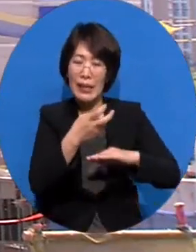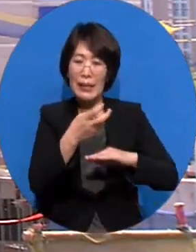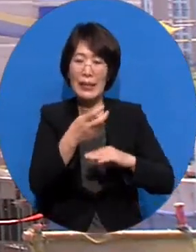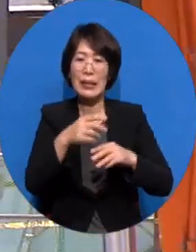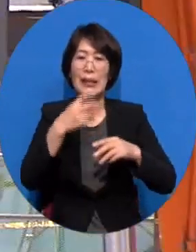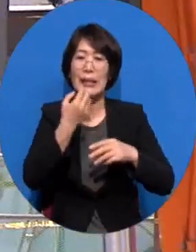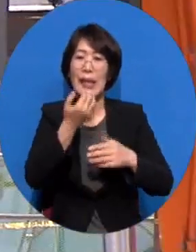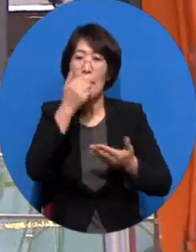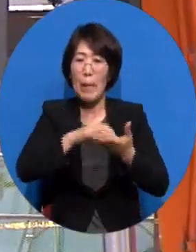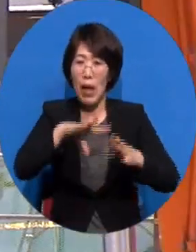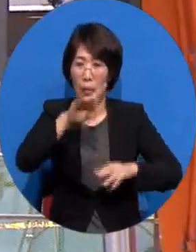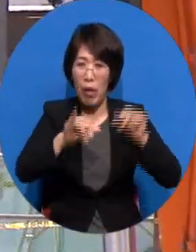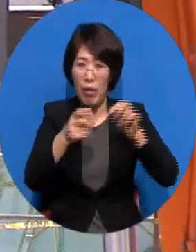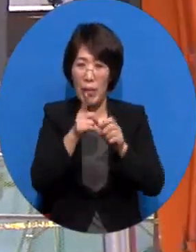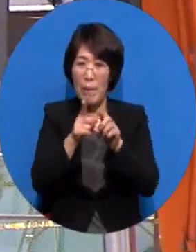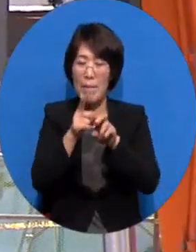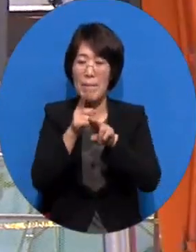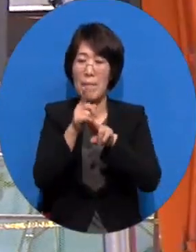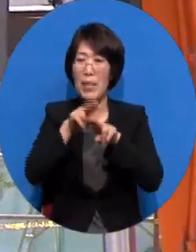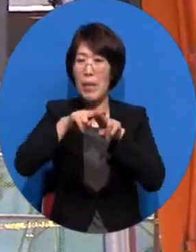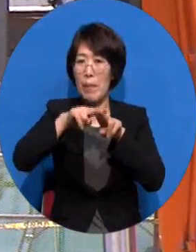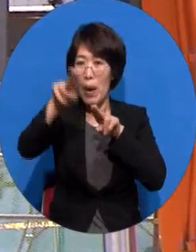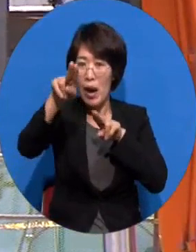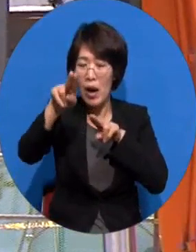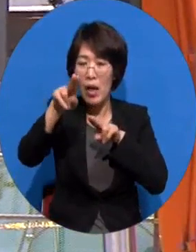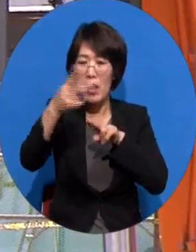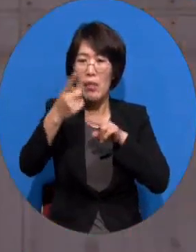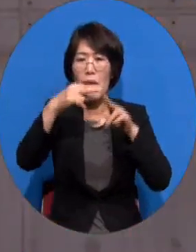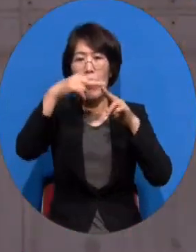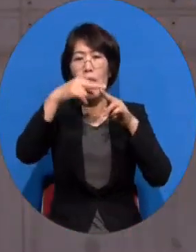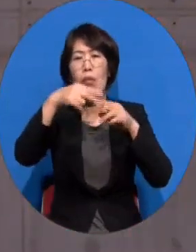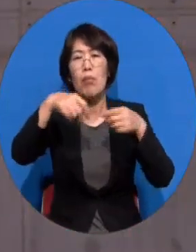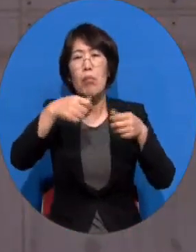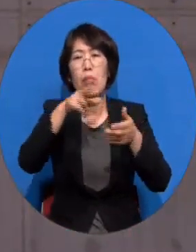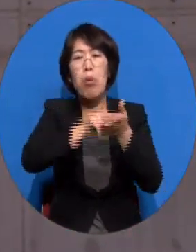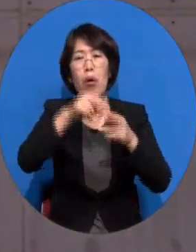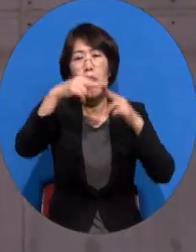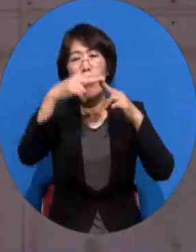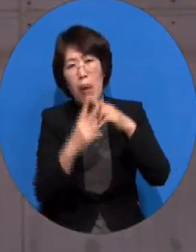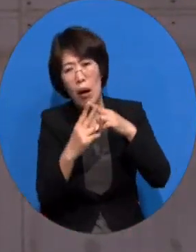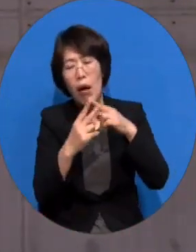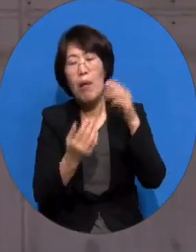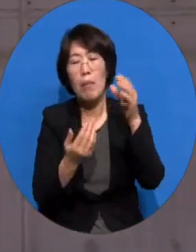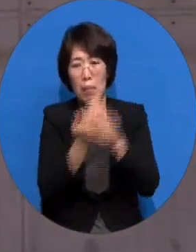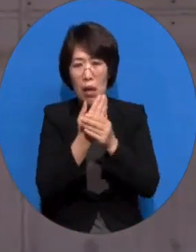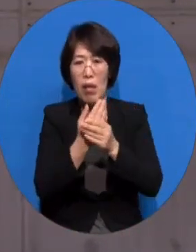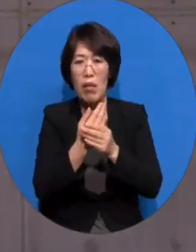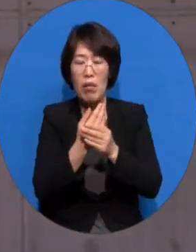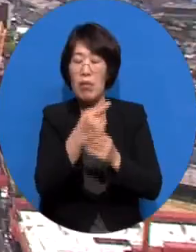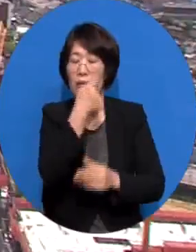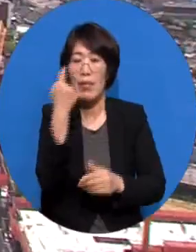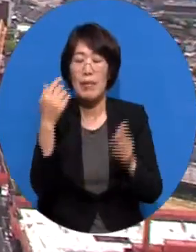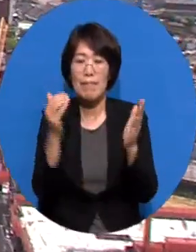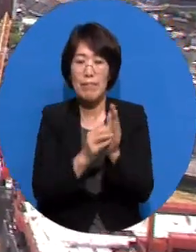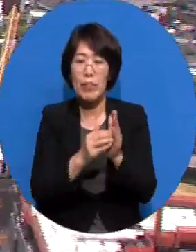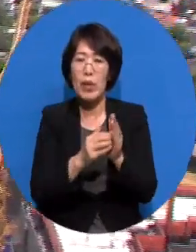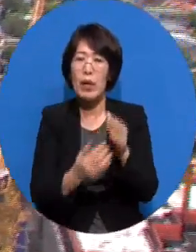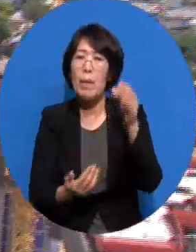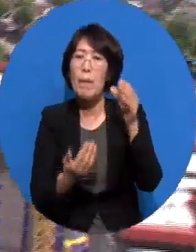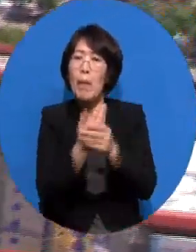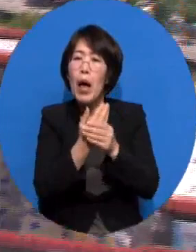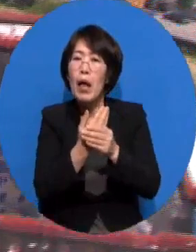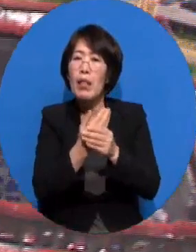쏘아 올리기 위해 작업할을 펼쳤지만 압송관에 이상이 생겨 사고가 발생한 것으로 파악됐습니다. 사고가